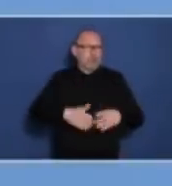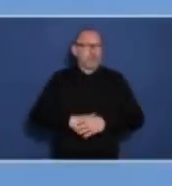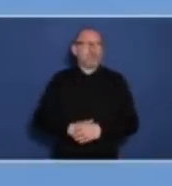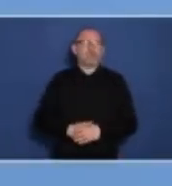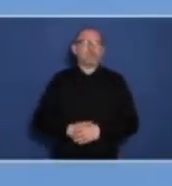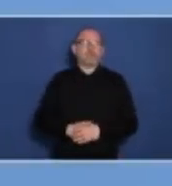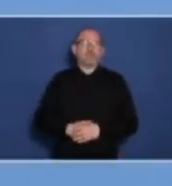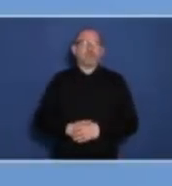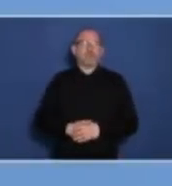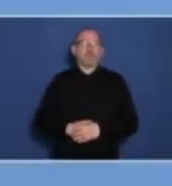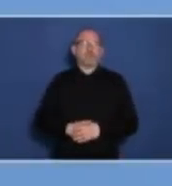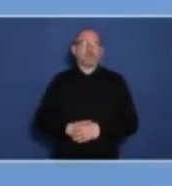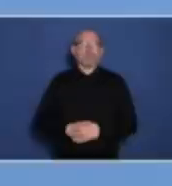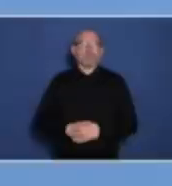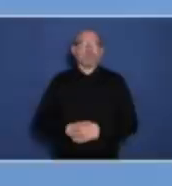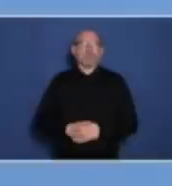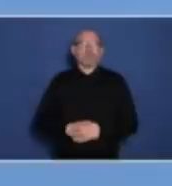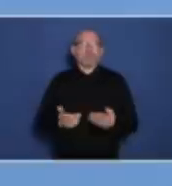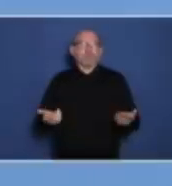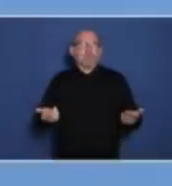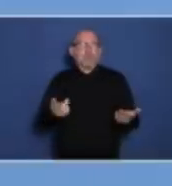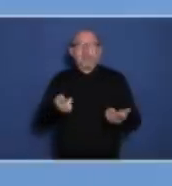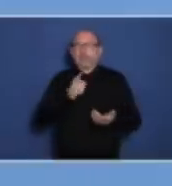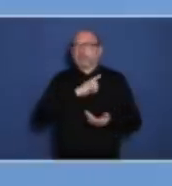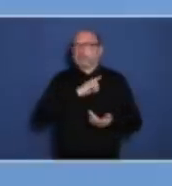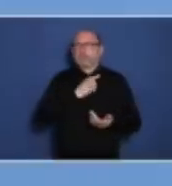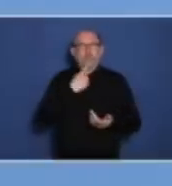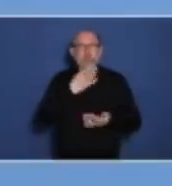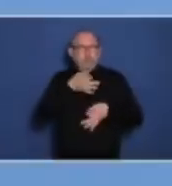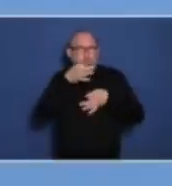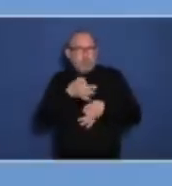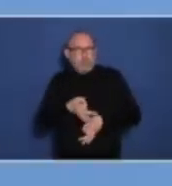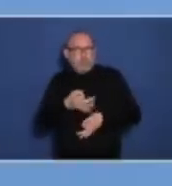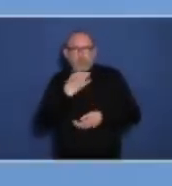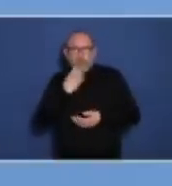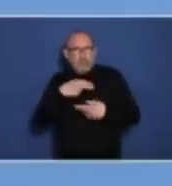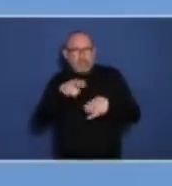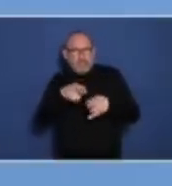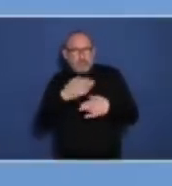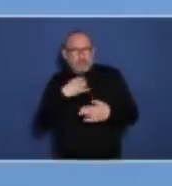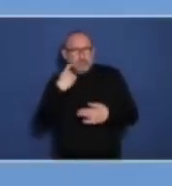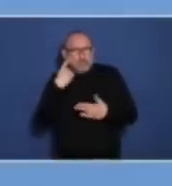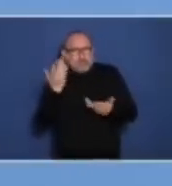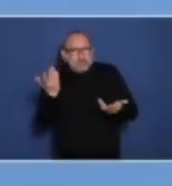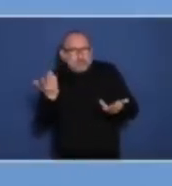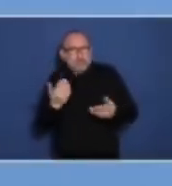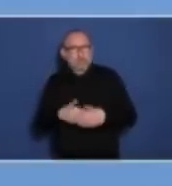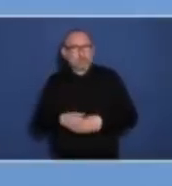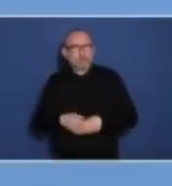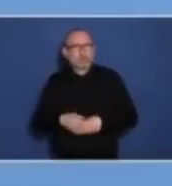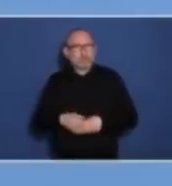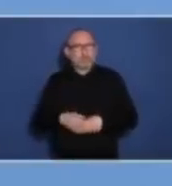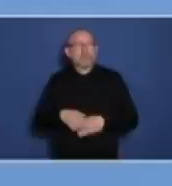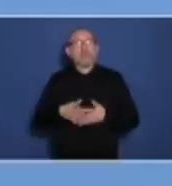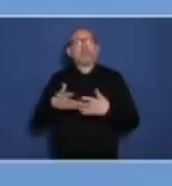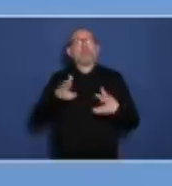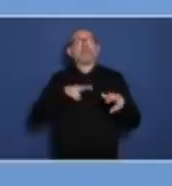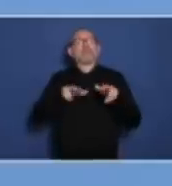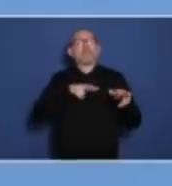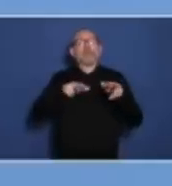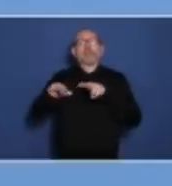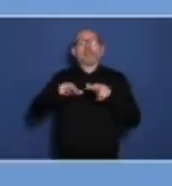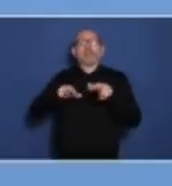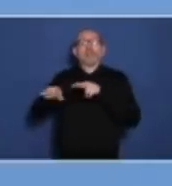ansonsten weiß ich jetzt nicht, was Sie dazu konkret von mir hören wollen. Das ist Ministerium für Ministerium, kann